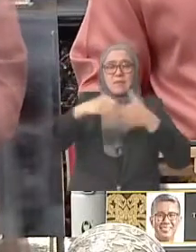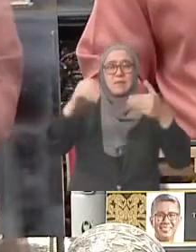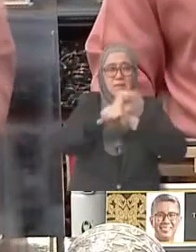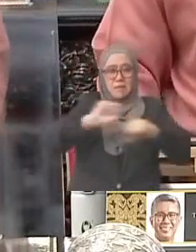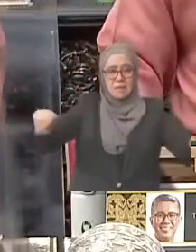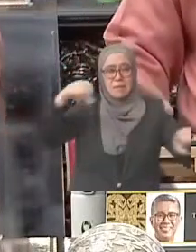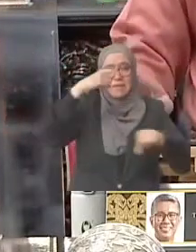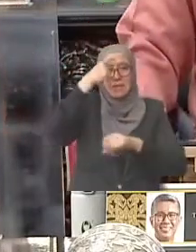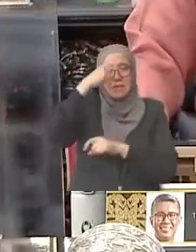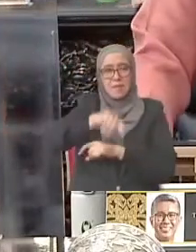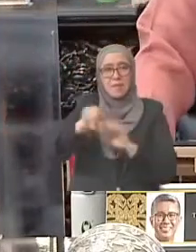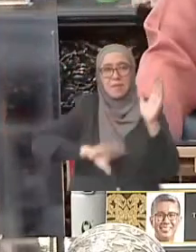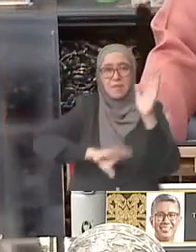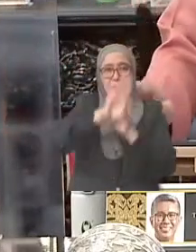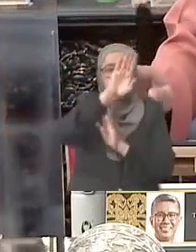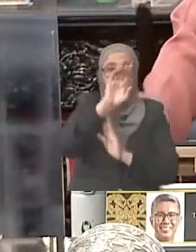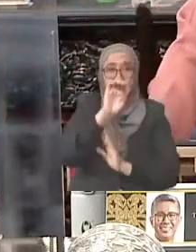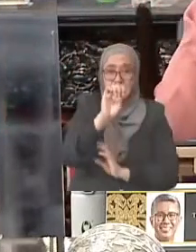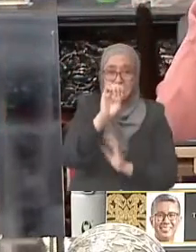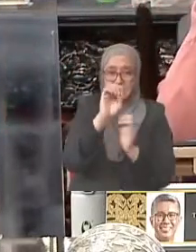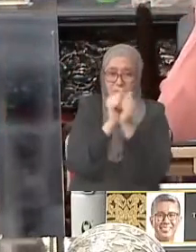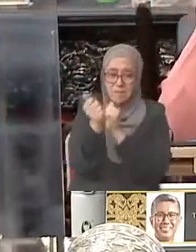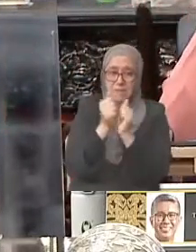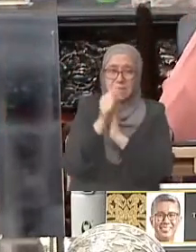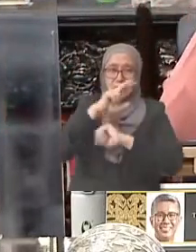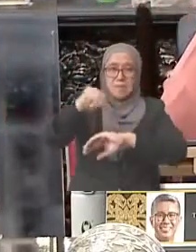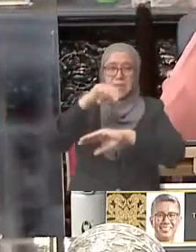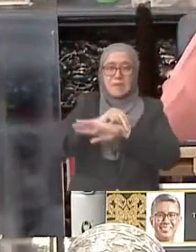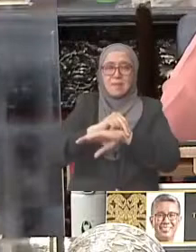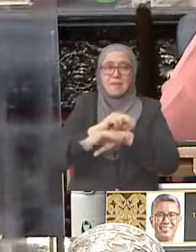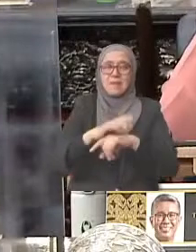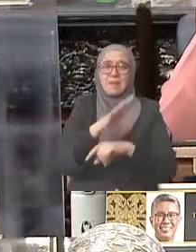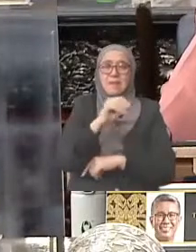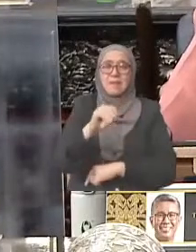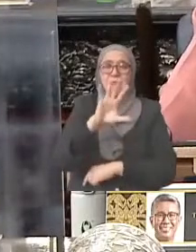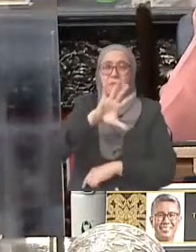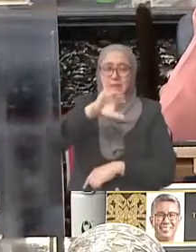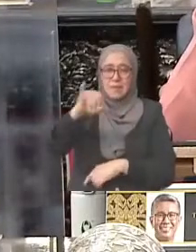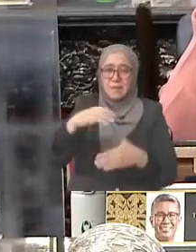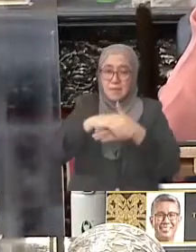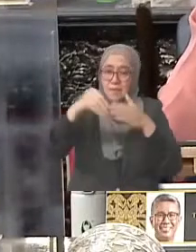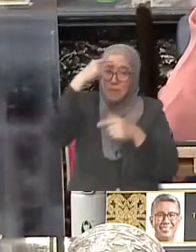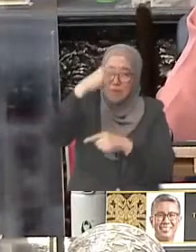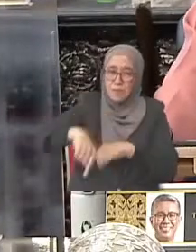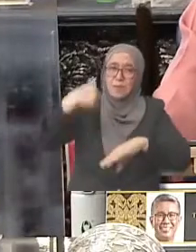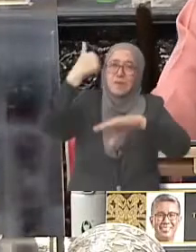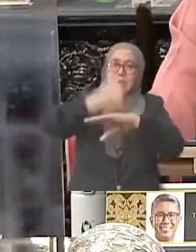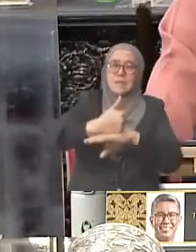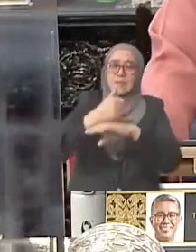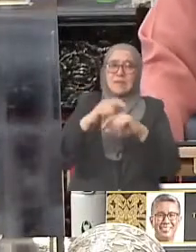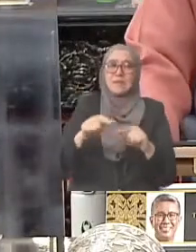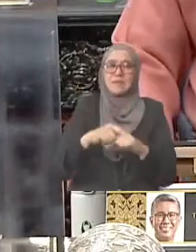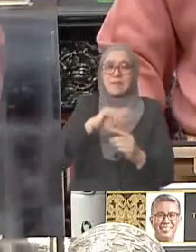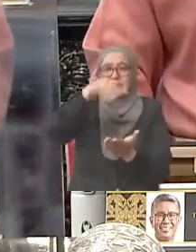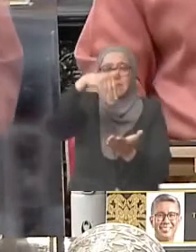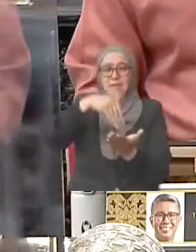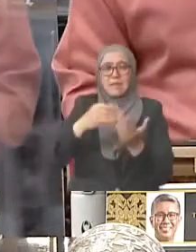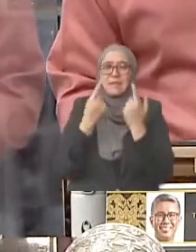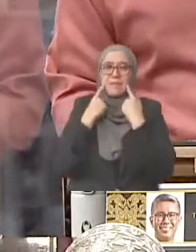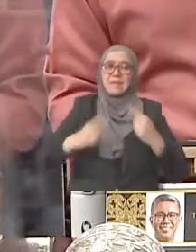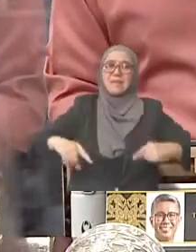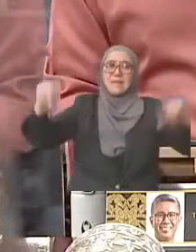bagi pembangunan isukan kebangsaan termasuk demo juta Ringgit untuk mewujudkan pusat kecemerlangan suka Drone